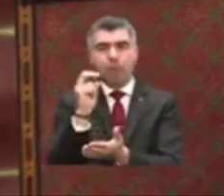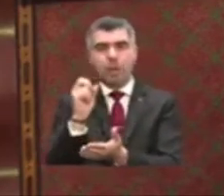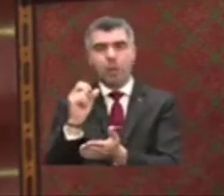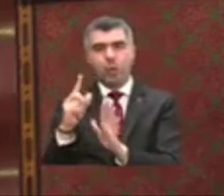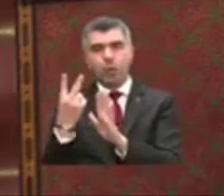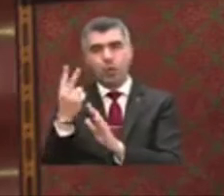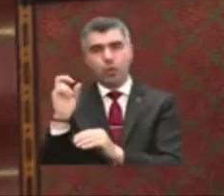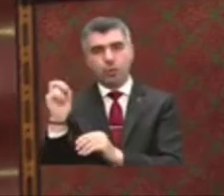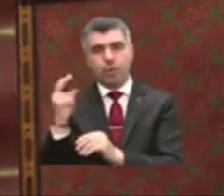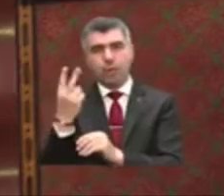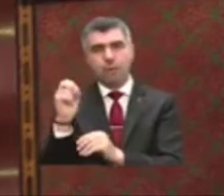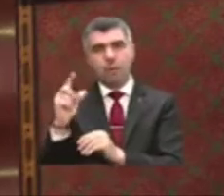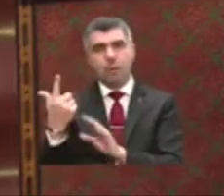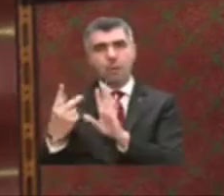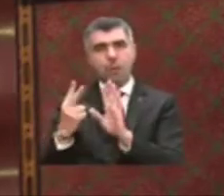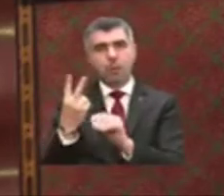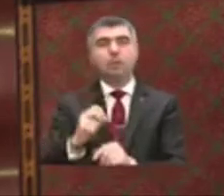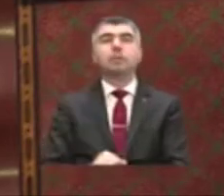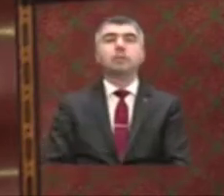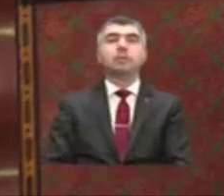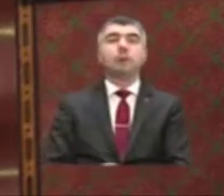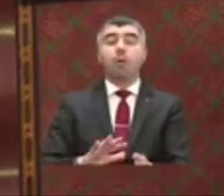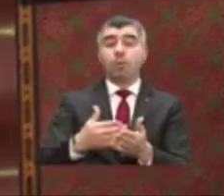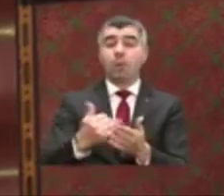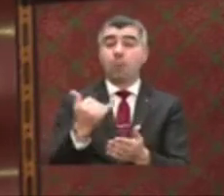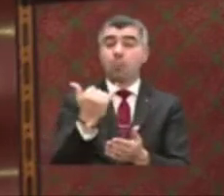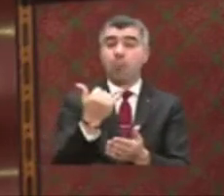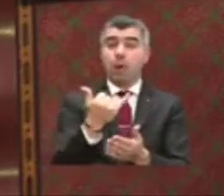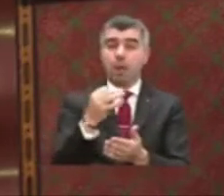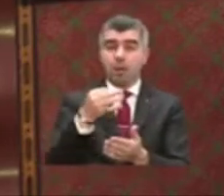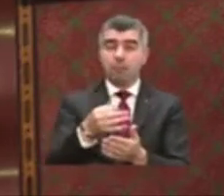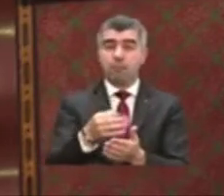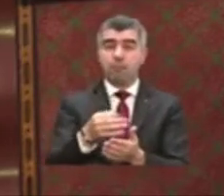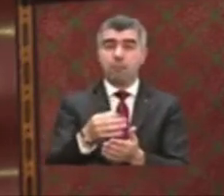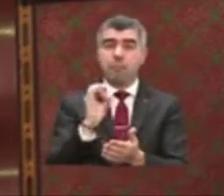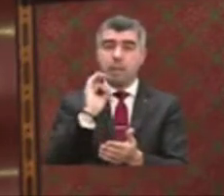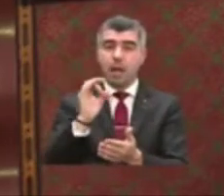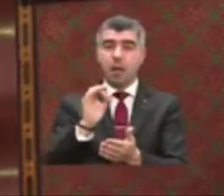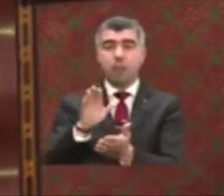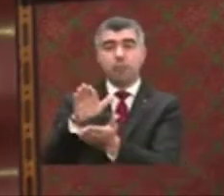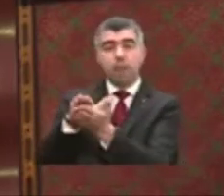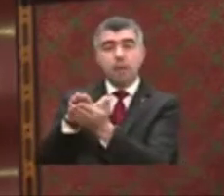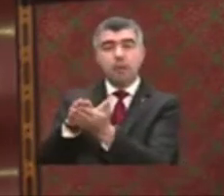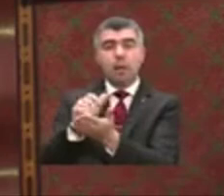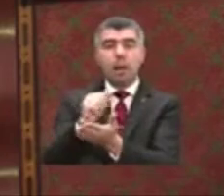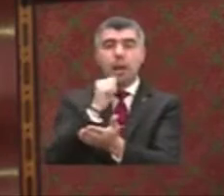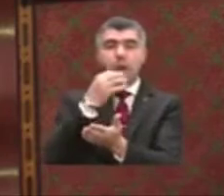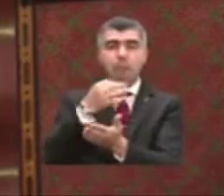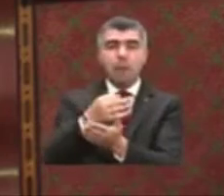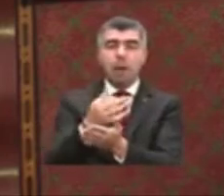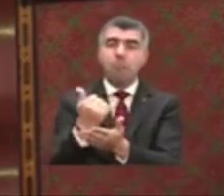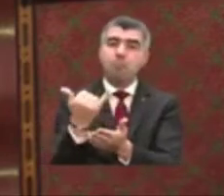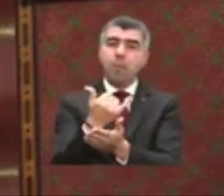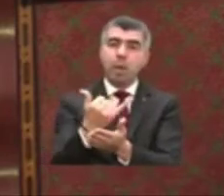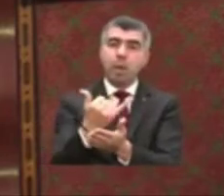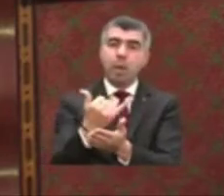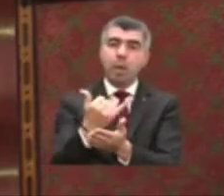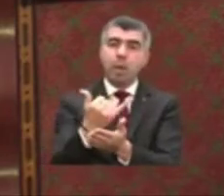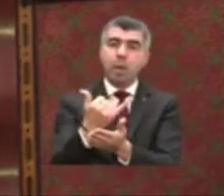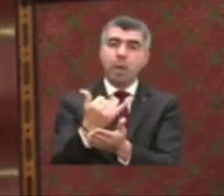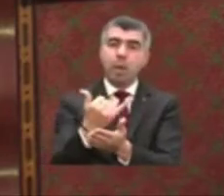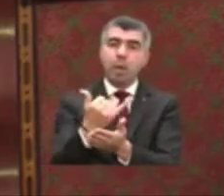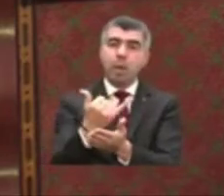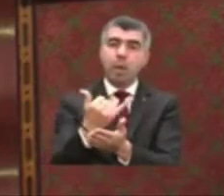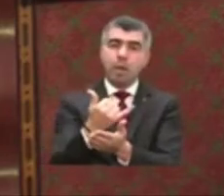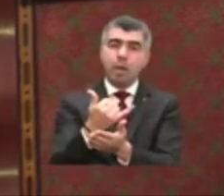2020-2027. وفي هذا الإطار بغيت نركز على واحد النقطة الأساسية، وهو الحفاظ على الفرشة المائية، بل أكثر من ذلك تطعيم الفرشة